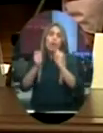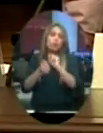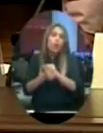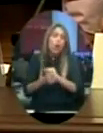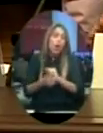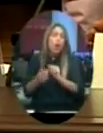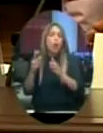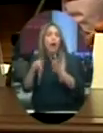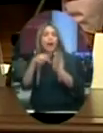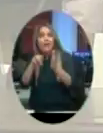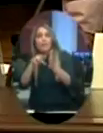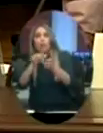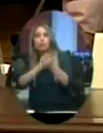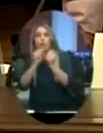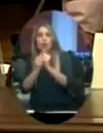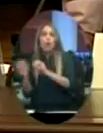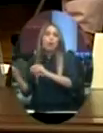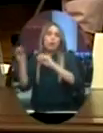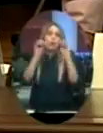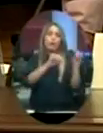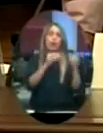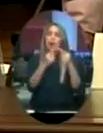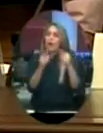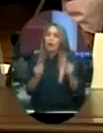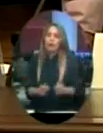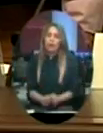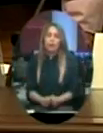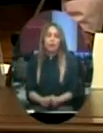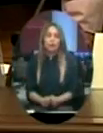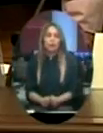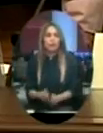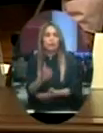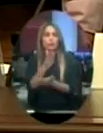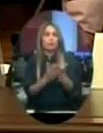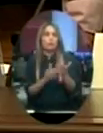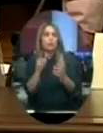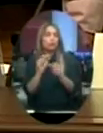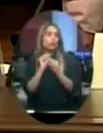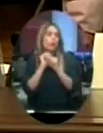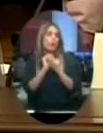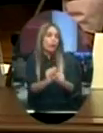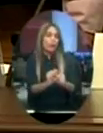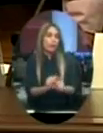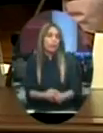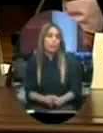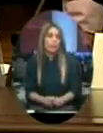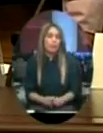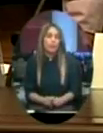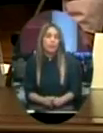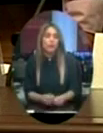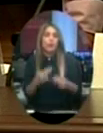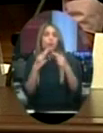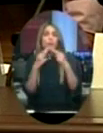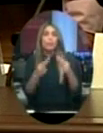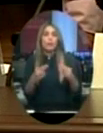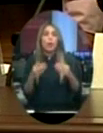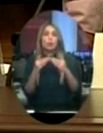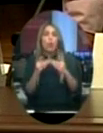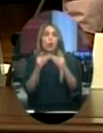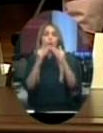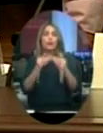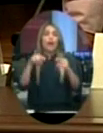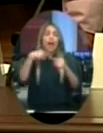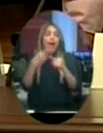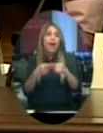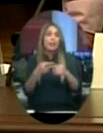לרכבות או לדרכי שינוע אחרות. יש גורמים שתומכים בכך שהפתרון של האונייה עד ליום שבו יוקם מפעל,